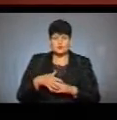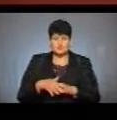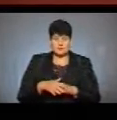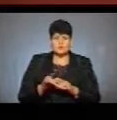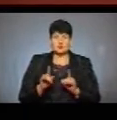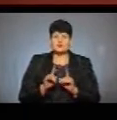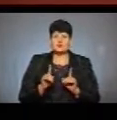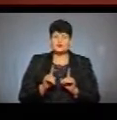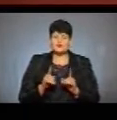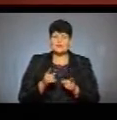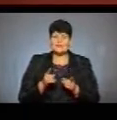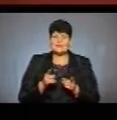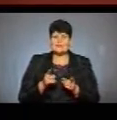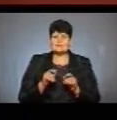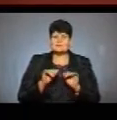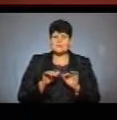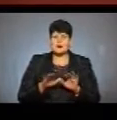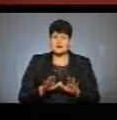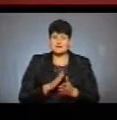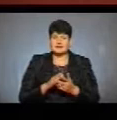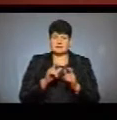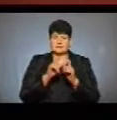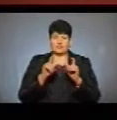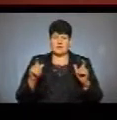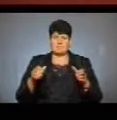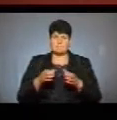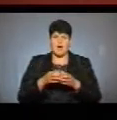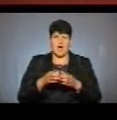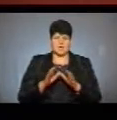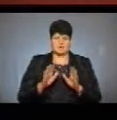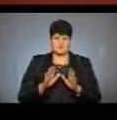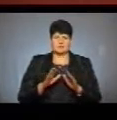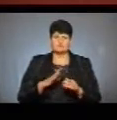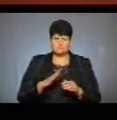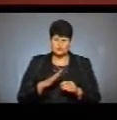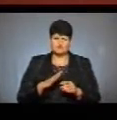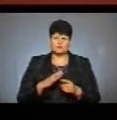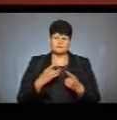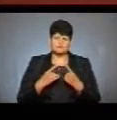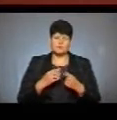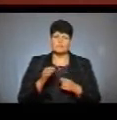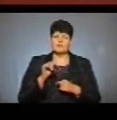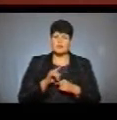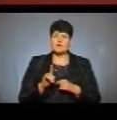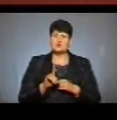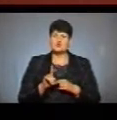що дійство не проходить під гаслами партій. Були закиди про це, про те, що